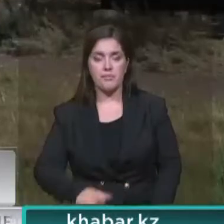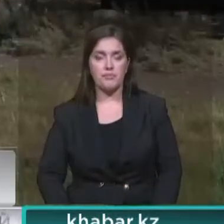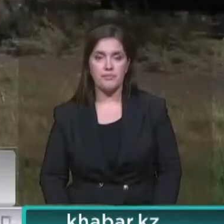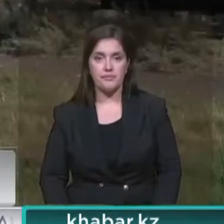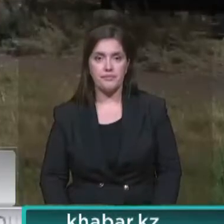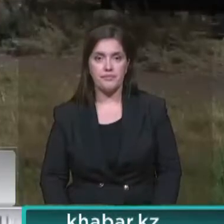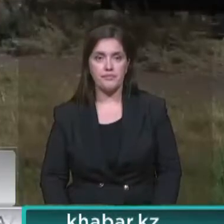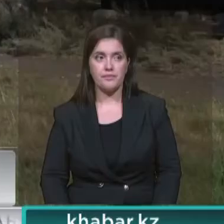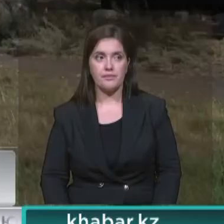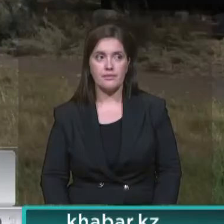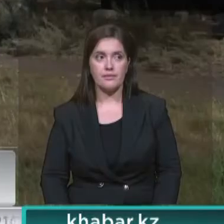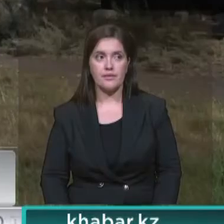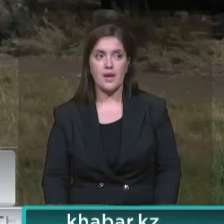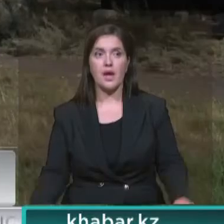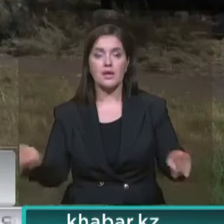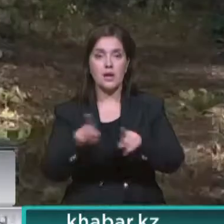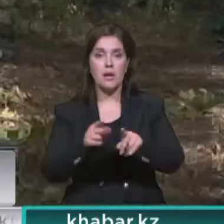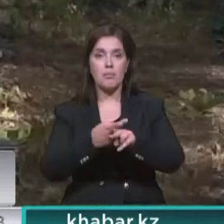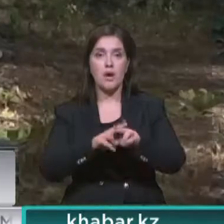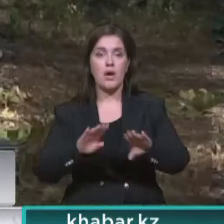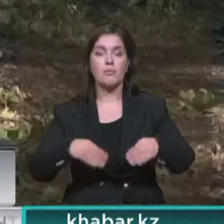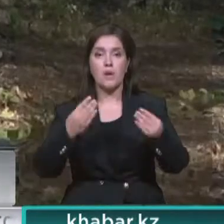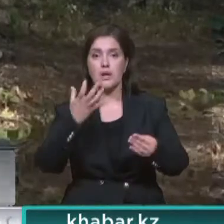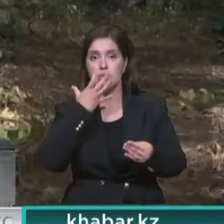таким подходом чиновников вопрос подачи тепла в жилые дома